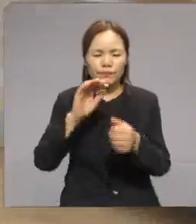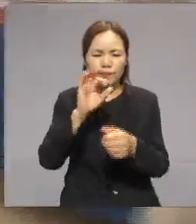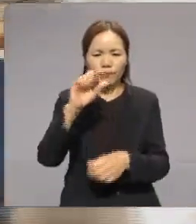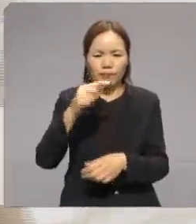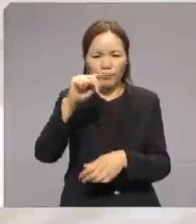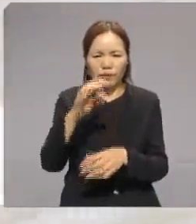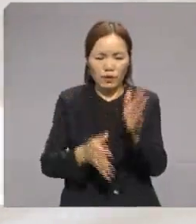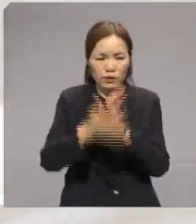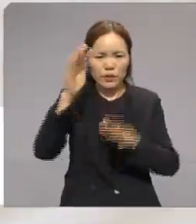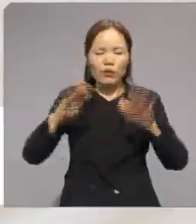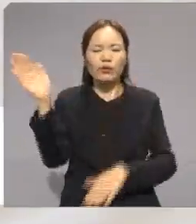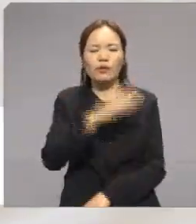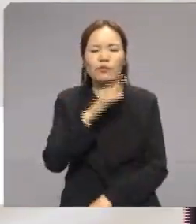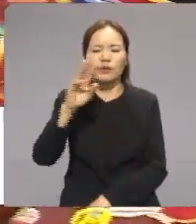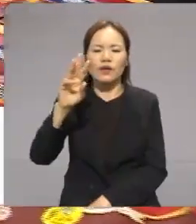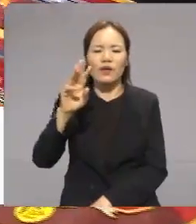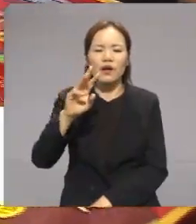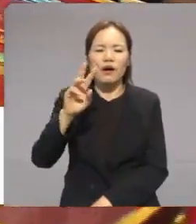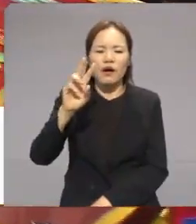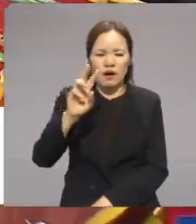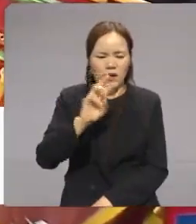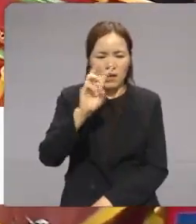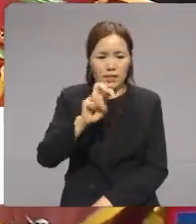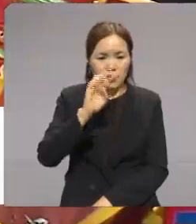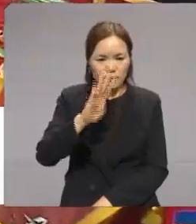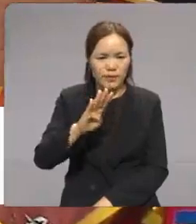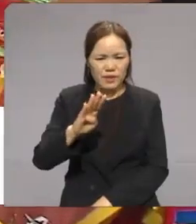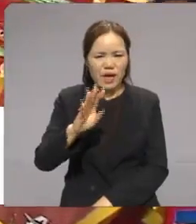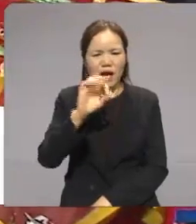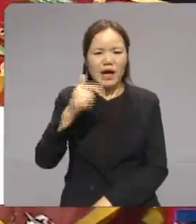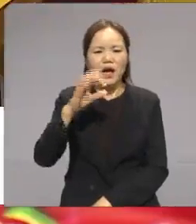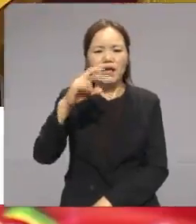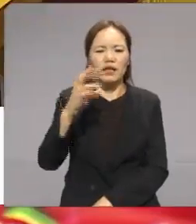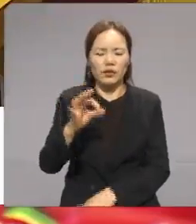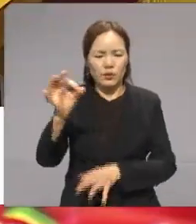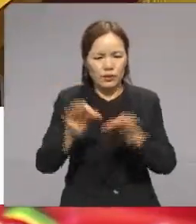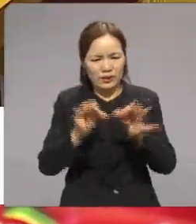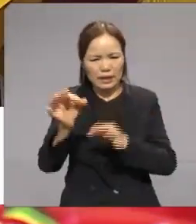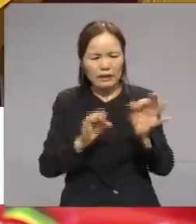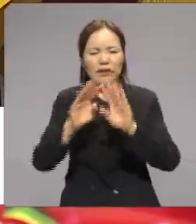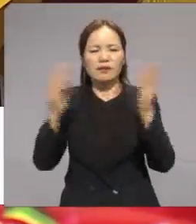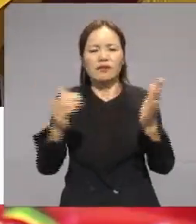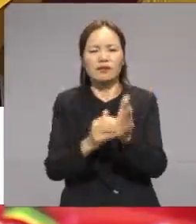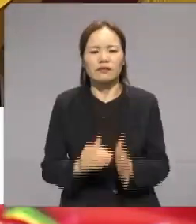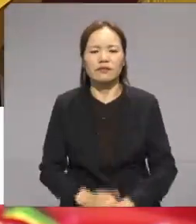안동시가 오늘부터 2024 안동 농축특산물 직거래장터 왓니껴 안동장터를